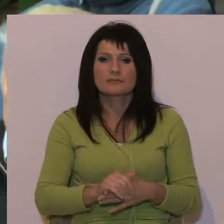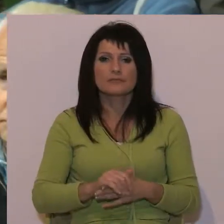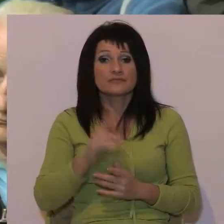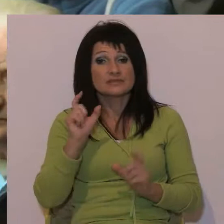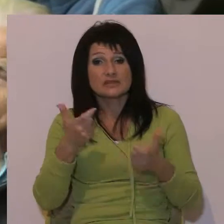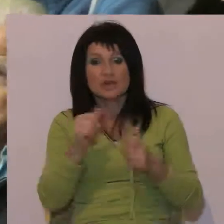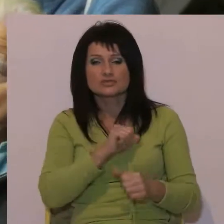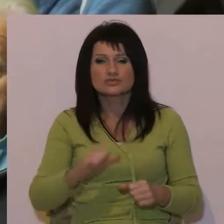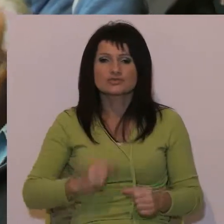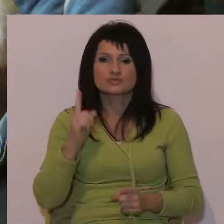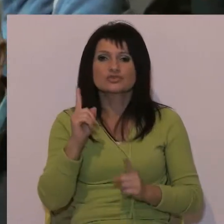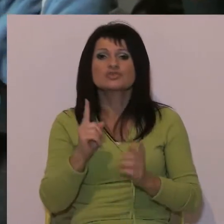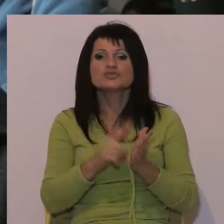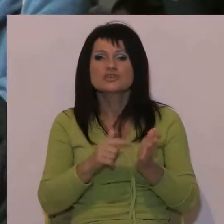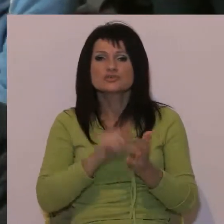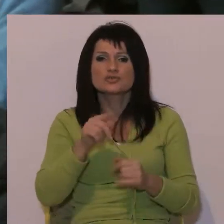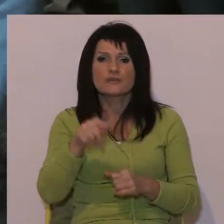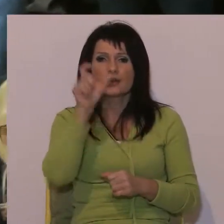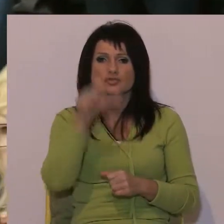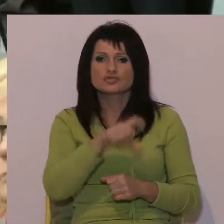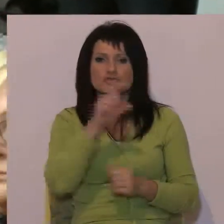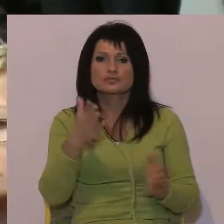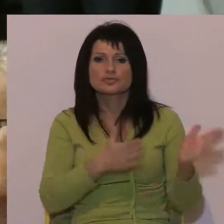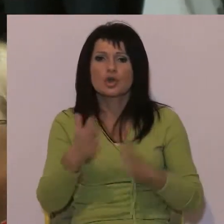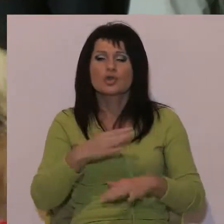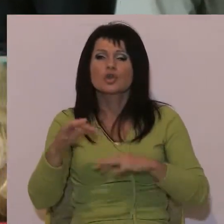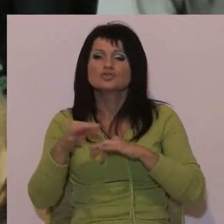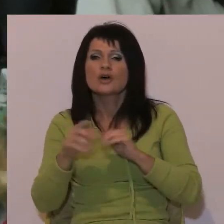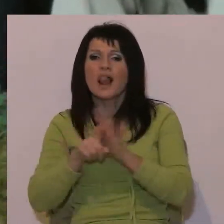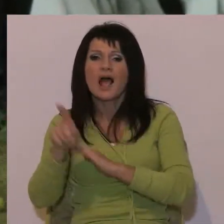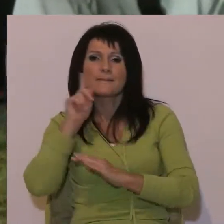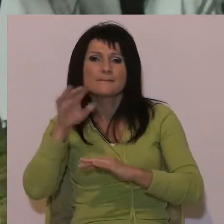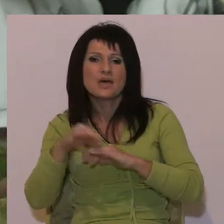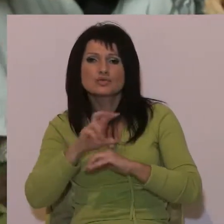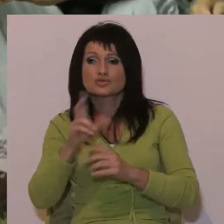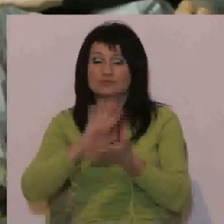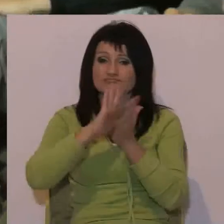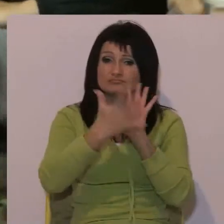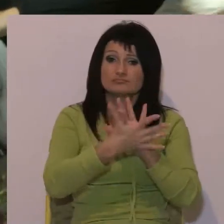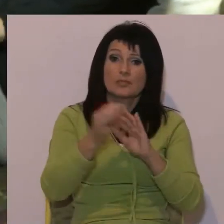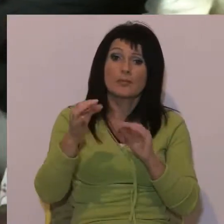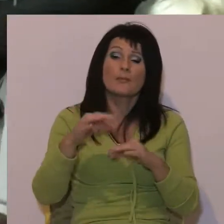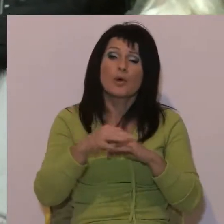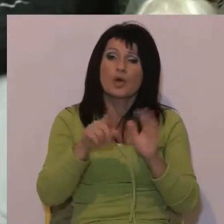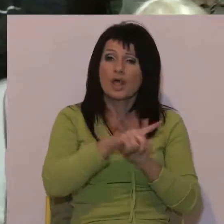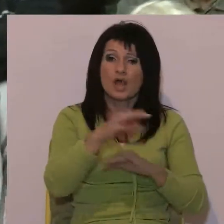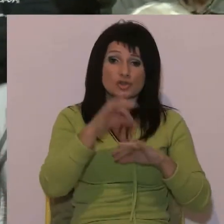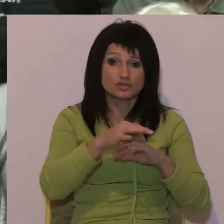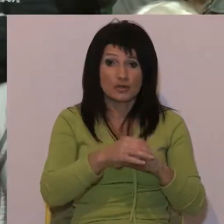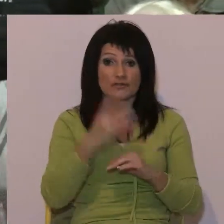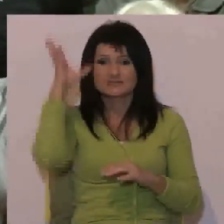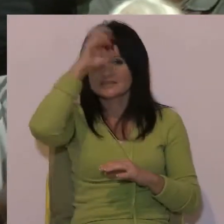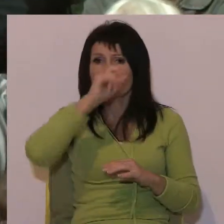się często, że taki krzyż przygotowuje żona dla męża, czy też mąż dla żony. Zapomina o